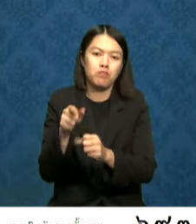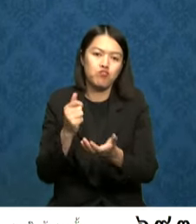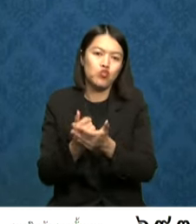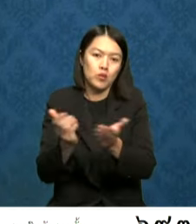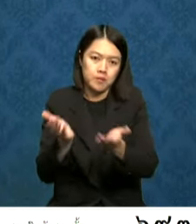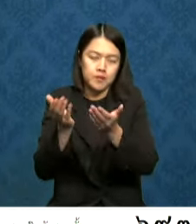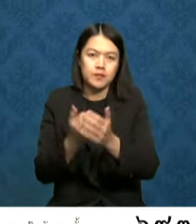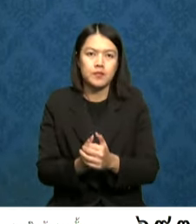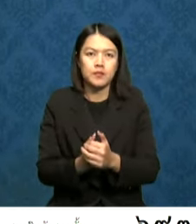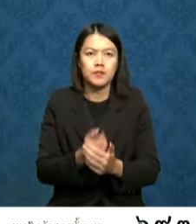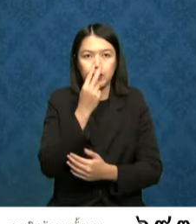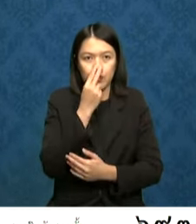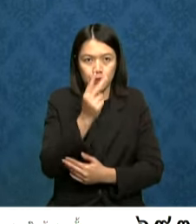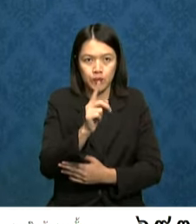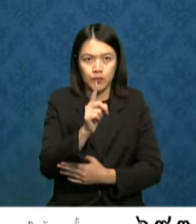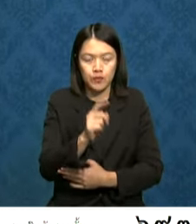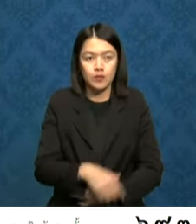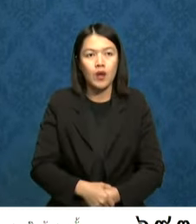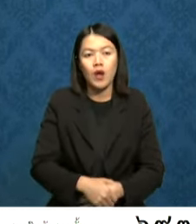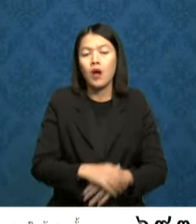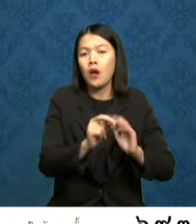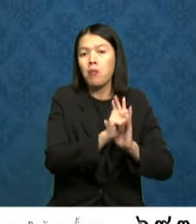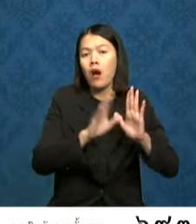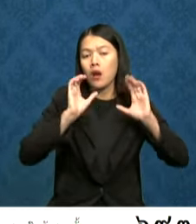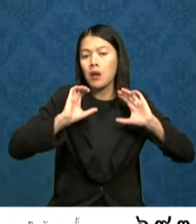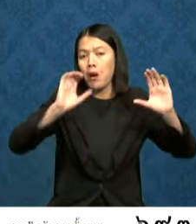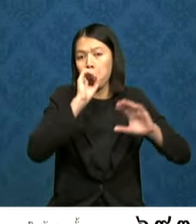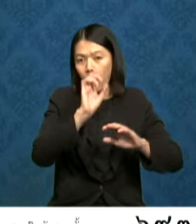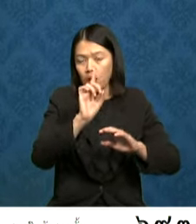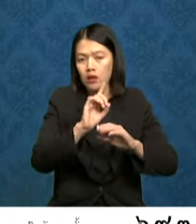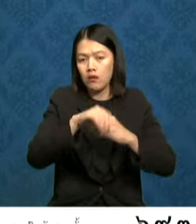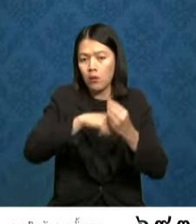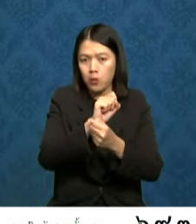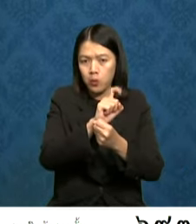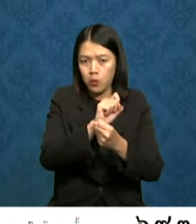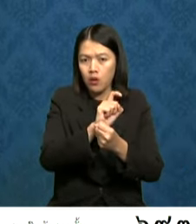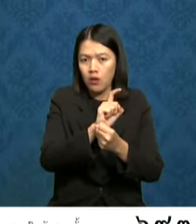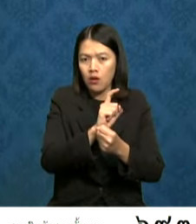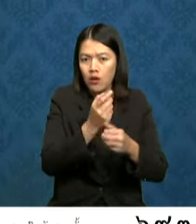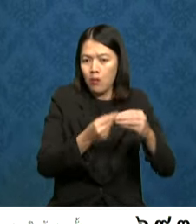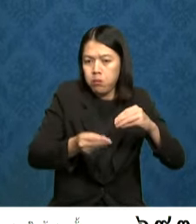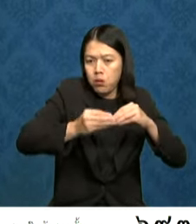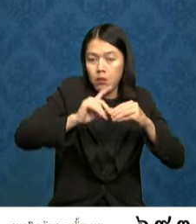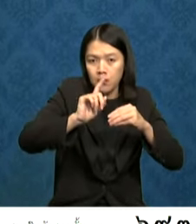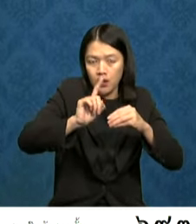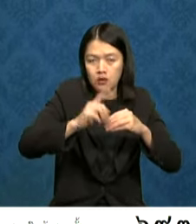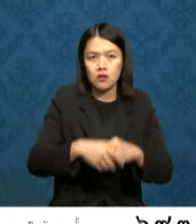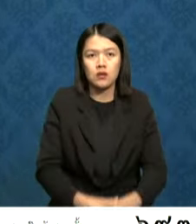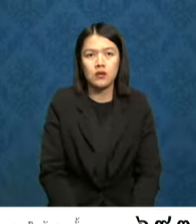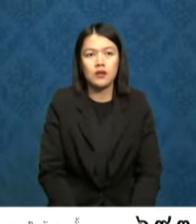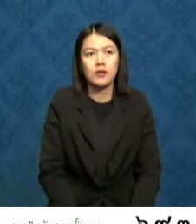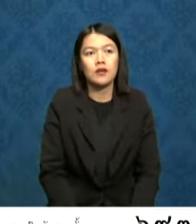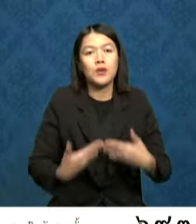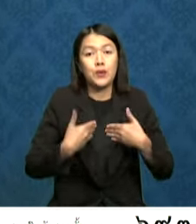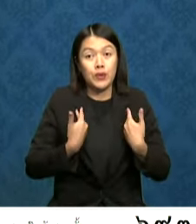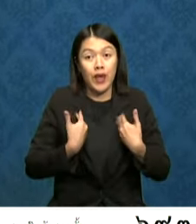ทีนี้พอมาดูนะคะว่านโยบายรัฐบาลบอกว่าอะไรบ้างที่จะทำให้เศศักยภาพเศรษฐกิจเนี่ยมันเพิ่มขึ้นนะคะฉันดีใจมาก